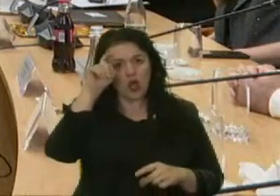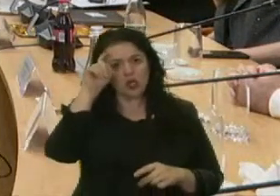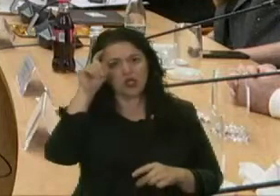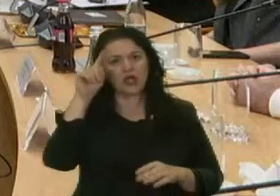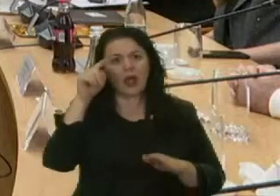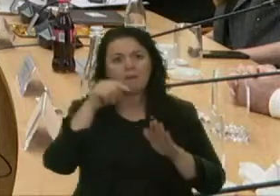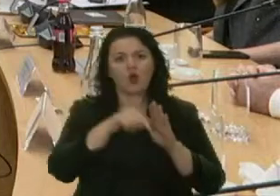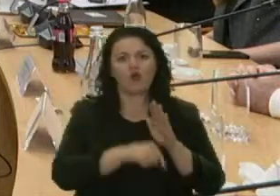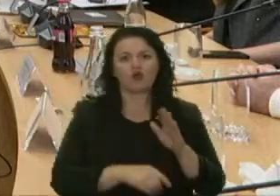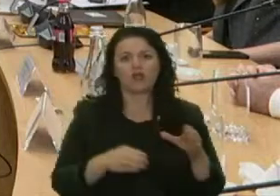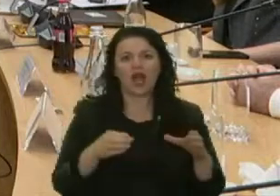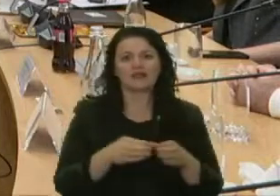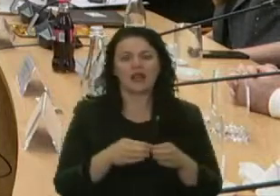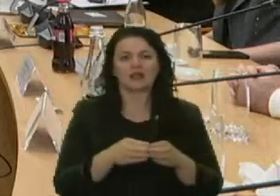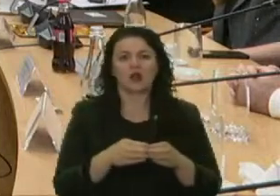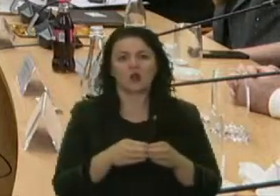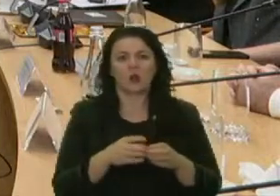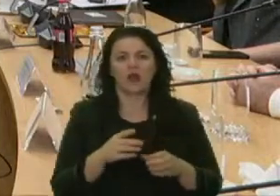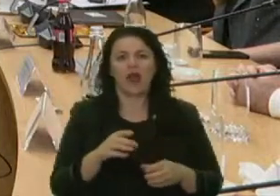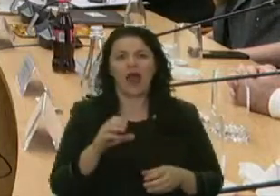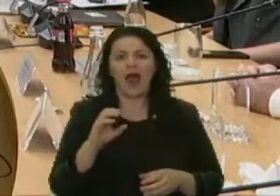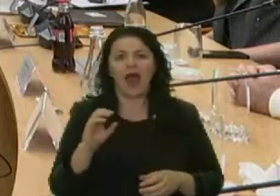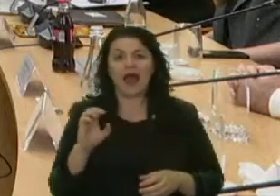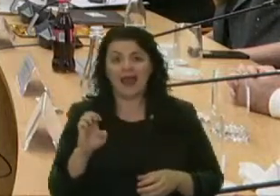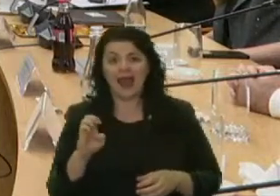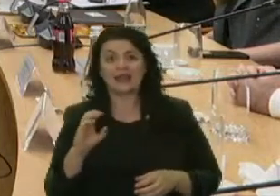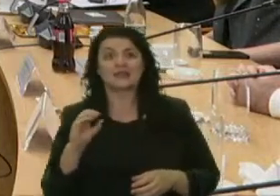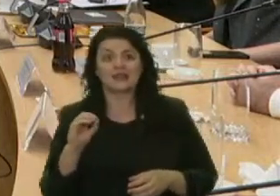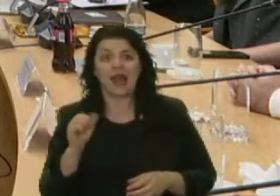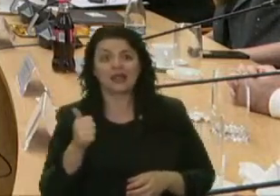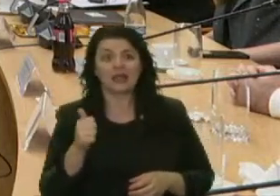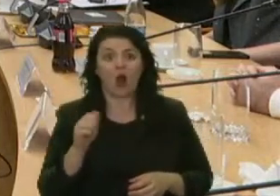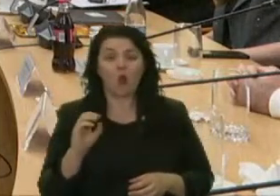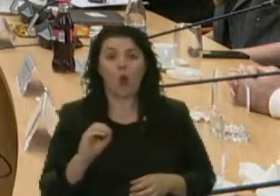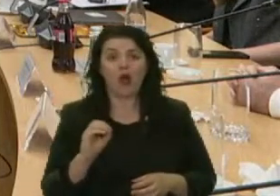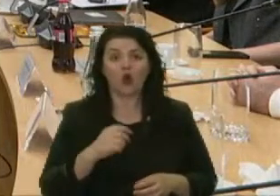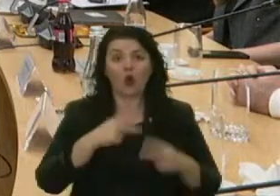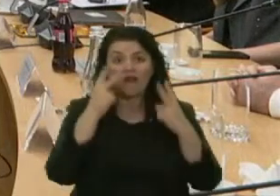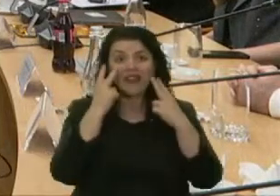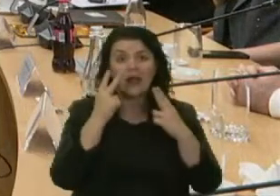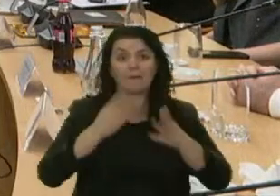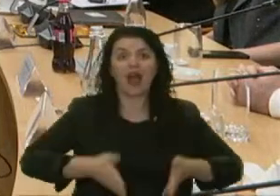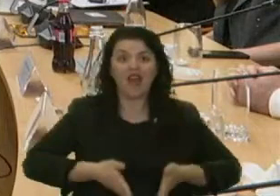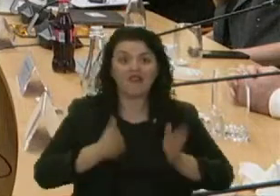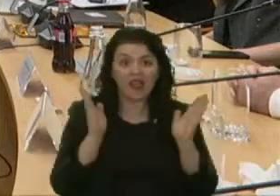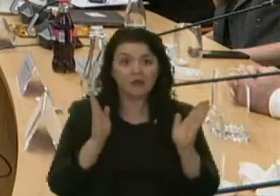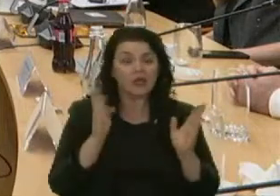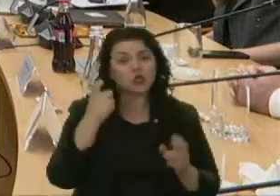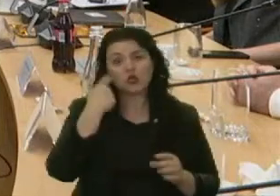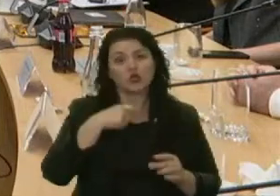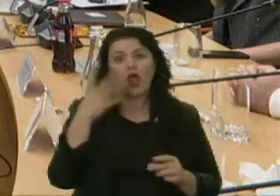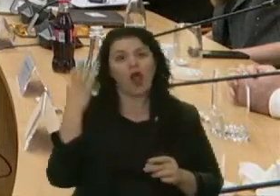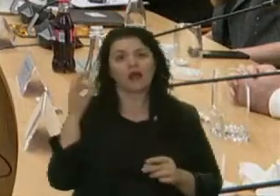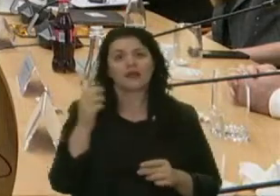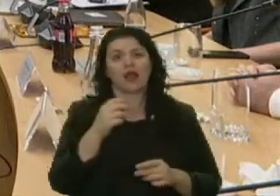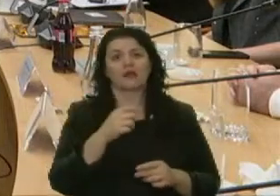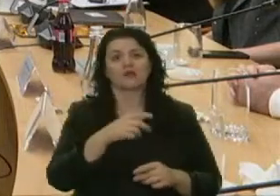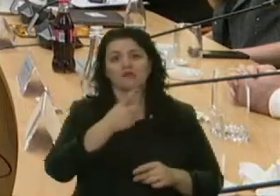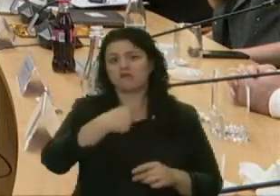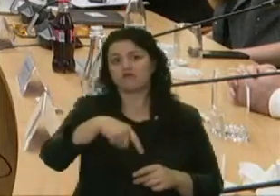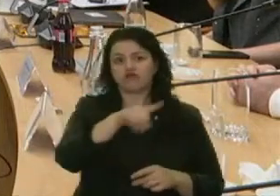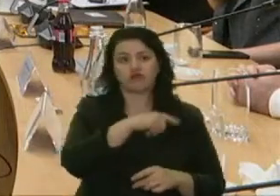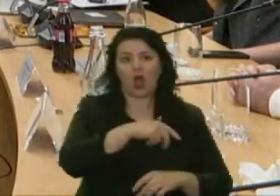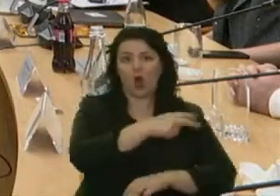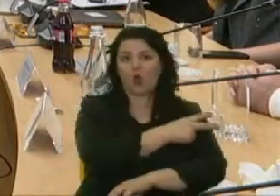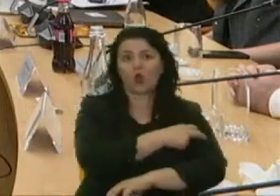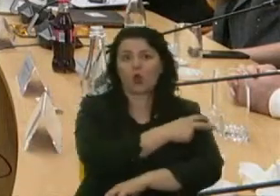unui sector pe Alexandra Oana o vedem la vernisaj o vedem la evenimente culturale Sincer nu știu care dintre ceilalți consilieri locali fac parte din Comisia de